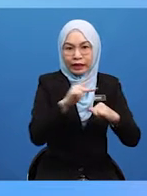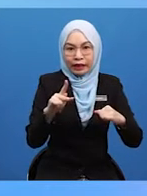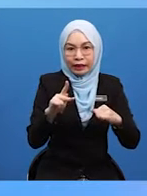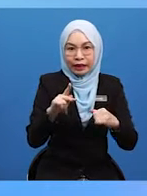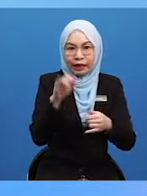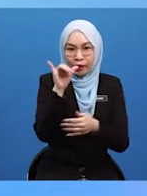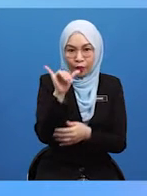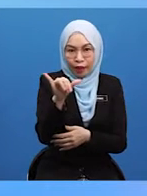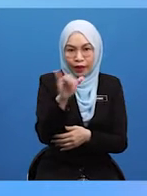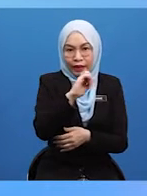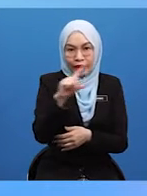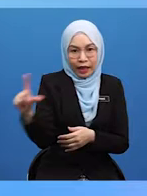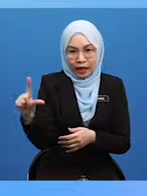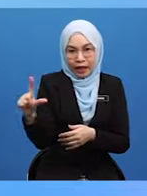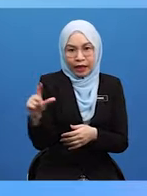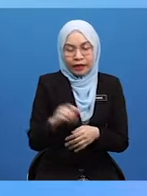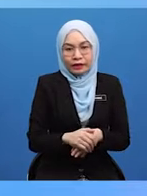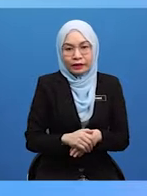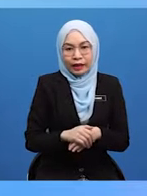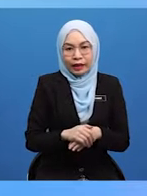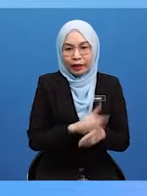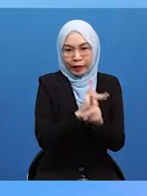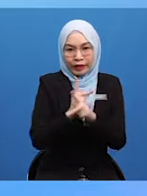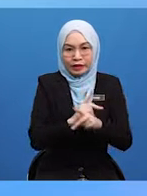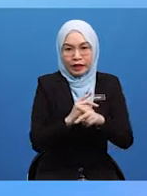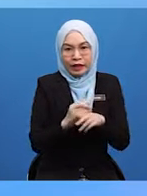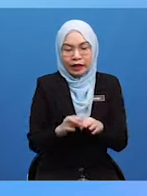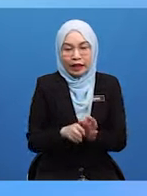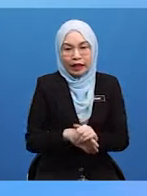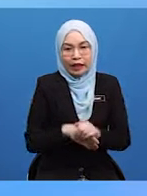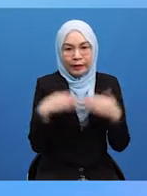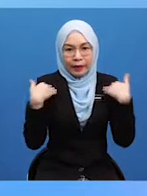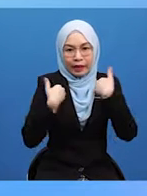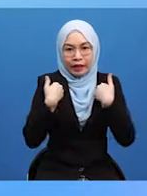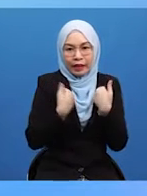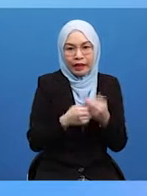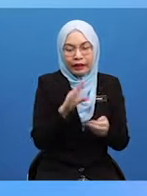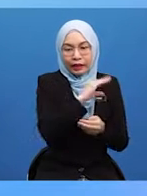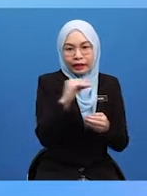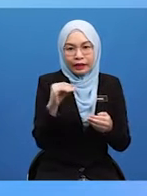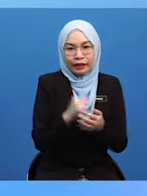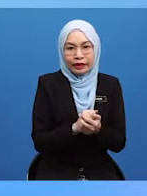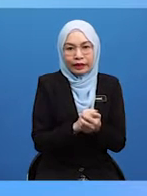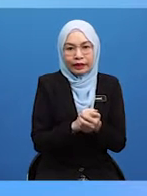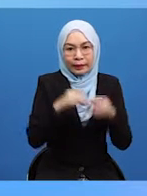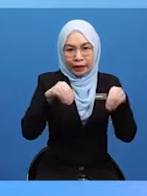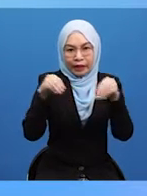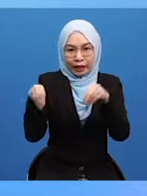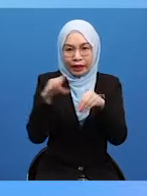pula adalah penternakan, pertanian serta industri